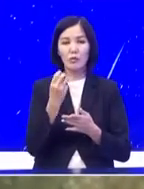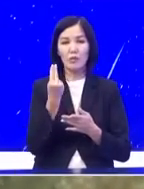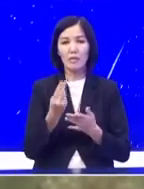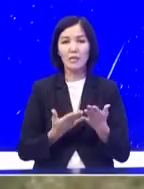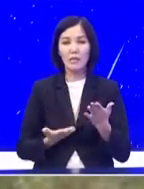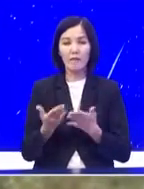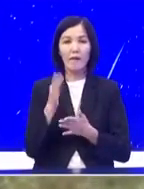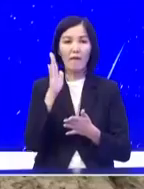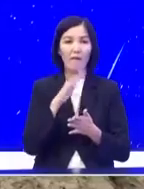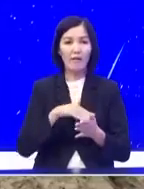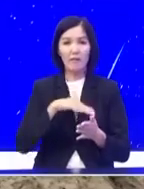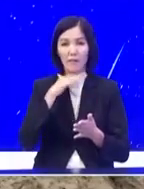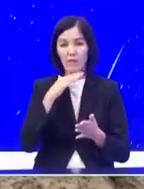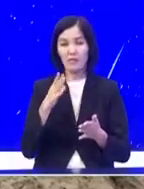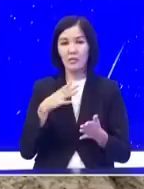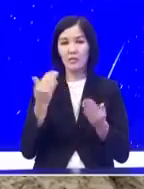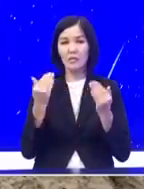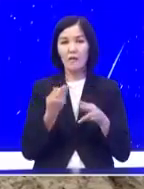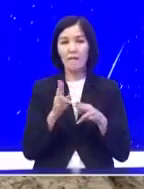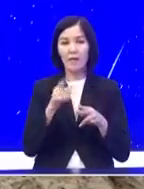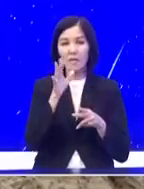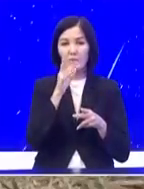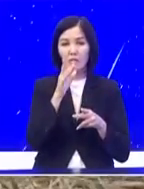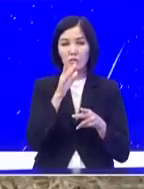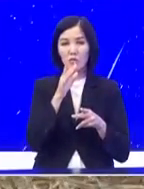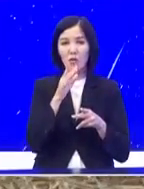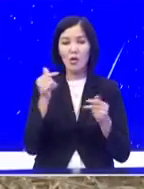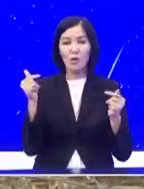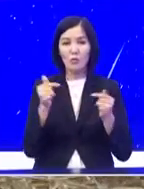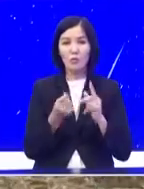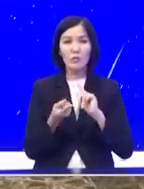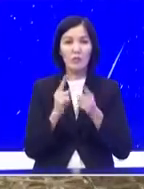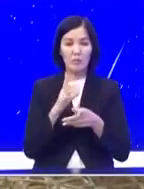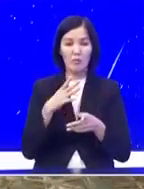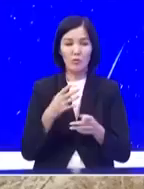центнеров. Воды было предостаточно. В этом сезоне все в точности, да наоборот.